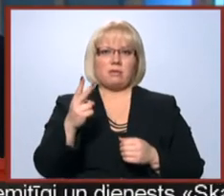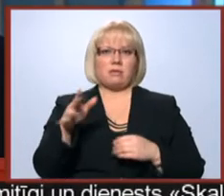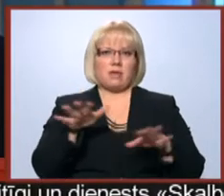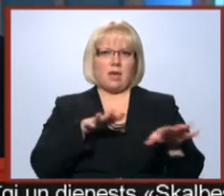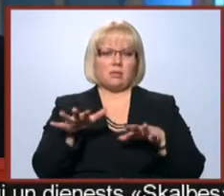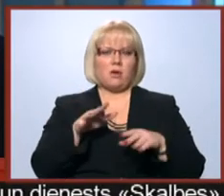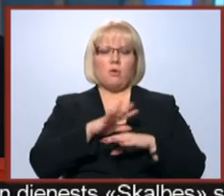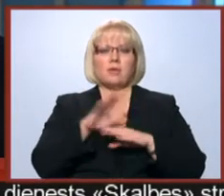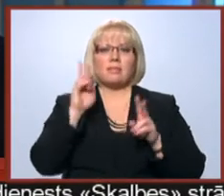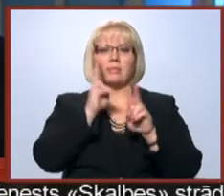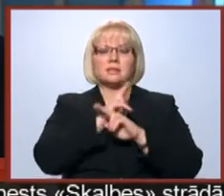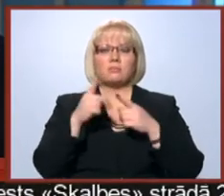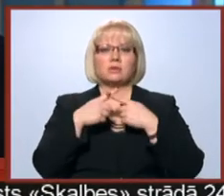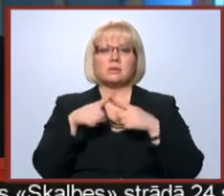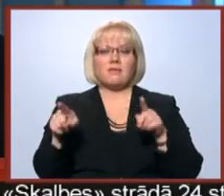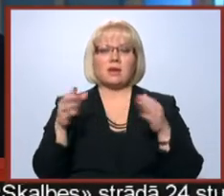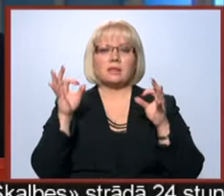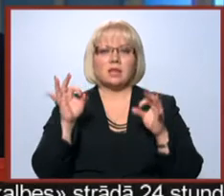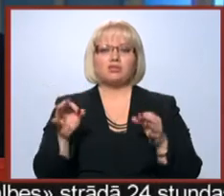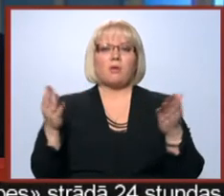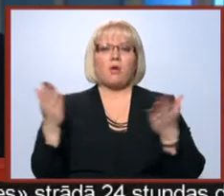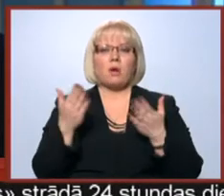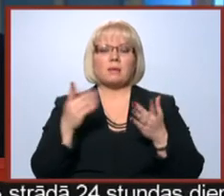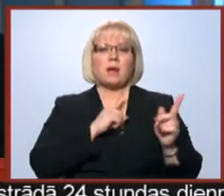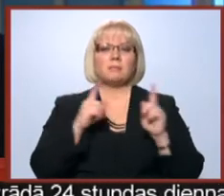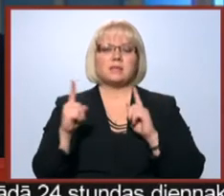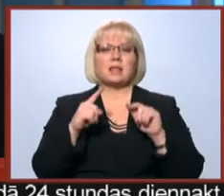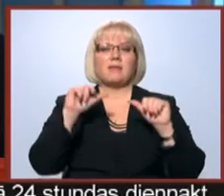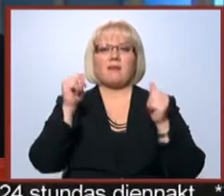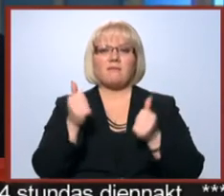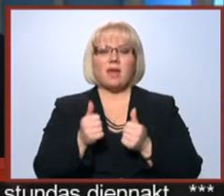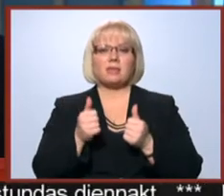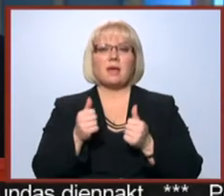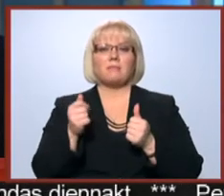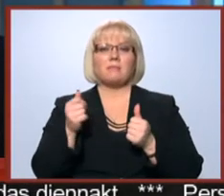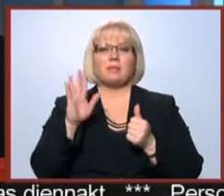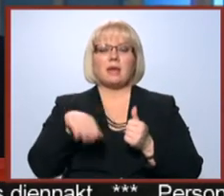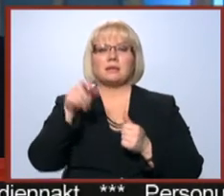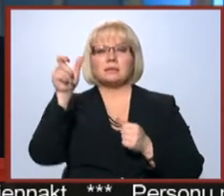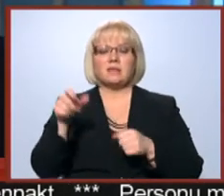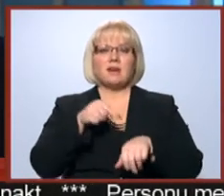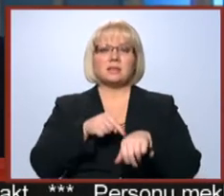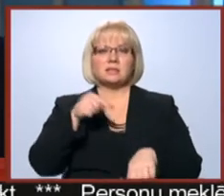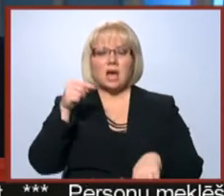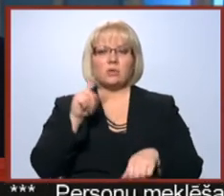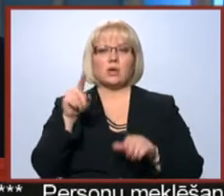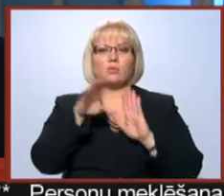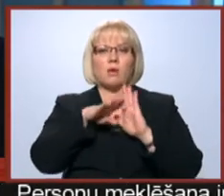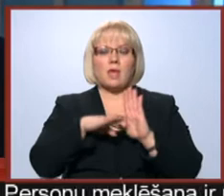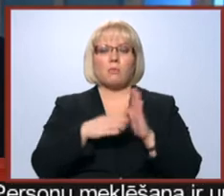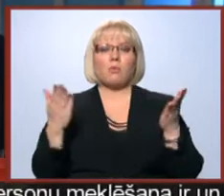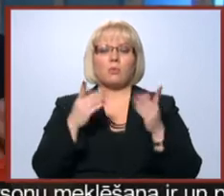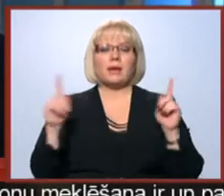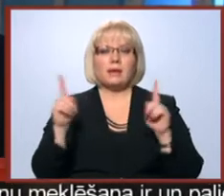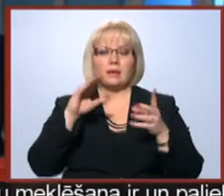ja nesaprot savādāk, tad tiešām ar kaut kādiem administratīviem veidiem, lai cilvēks sajustu, kad ir noteikumi, kur ir